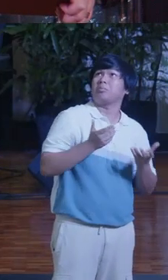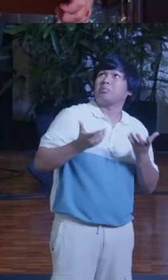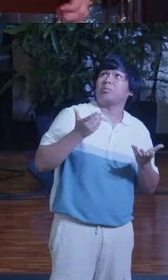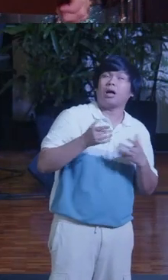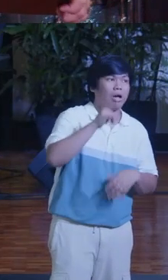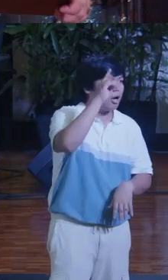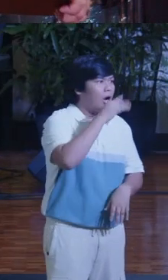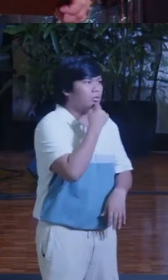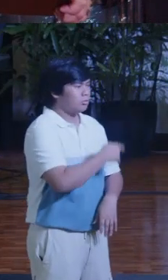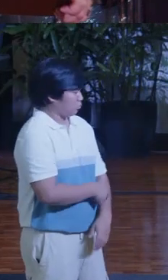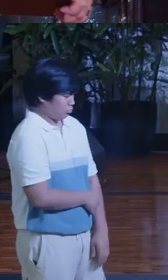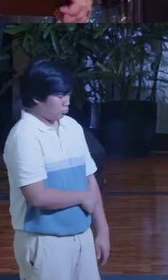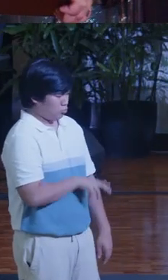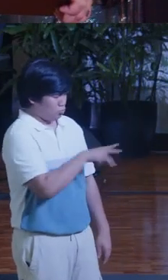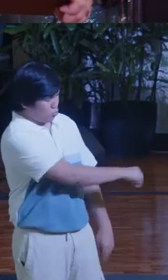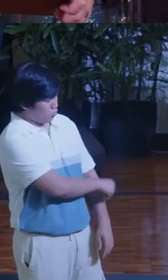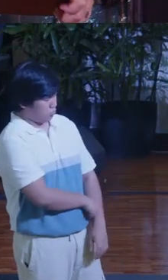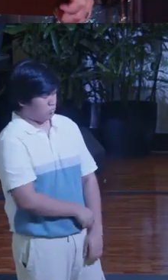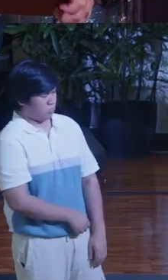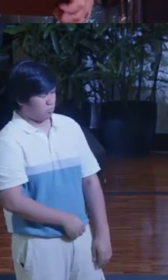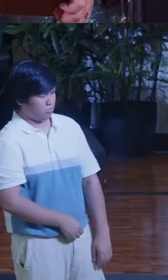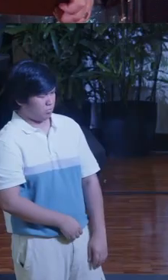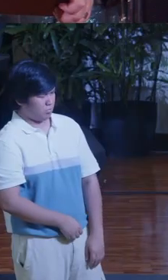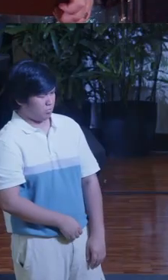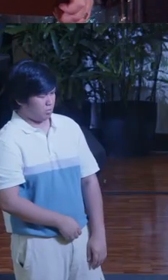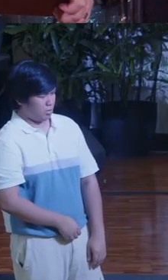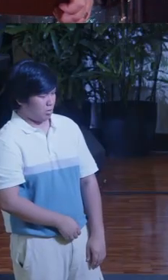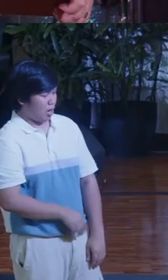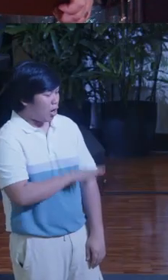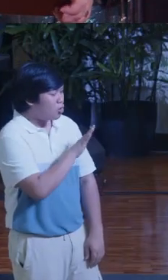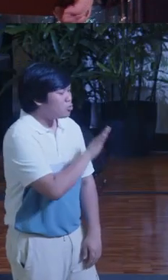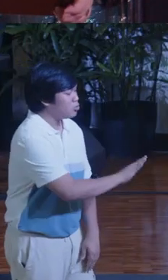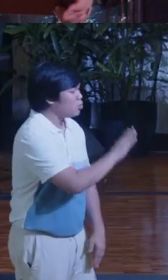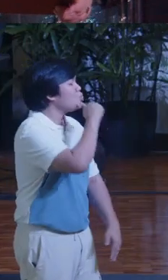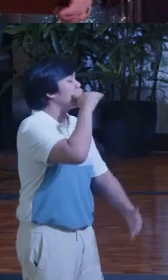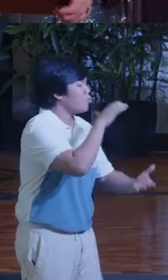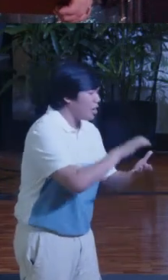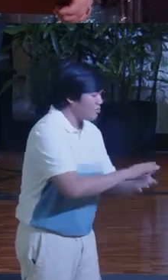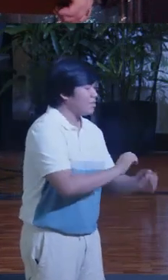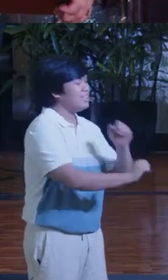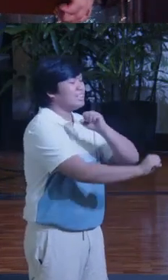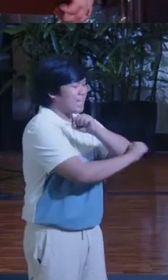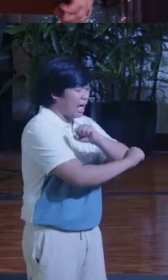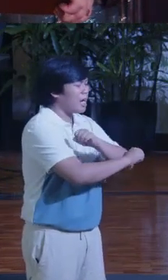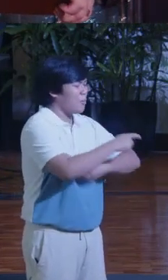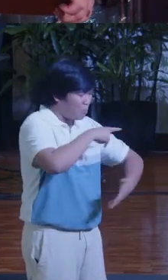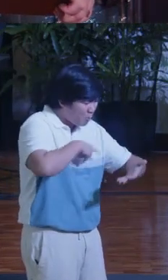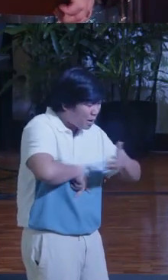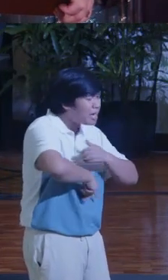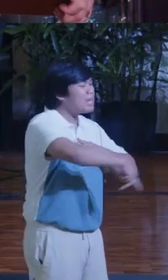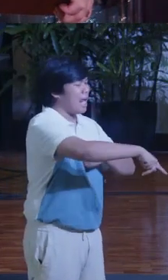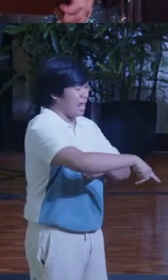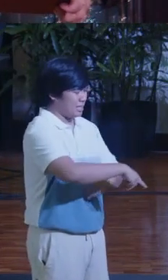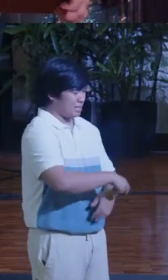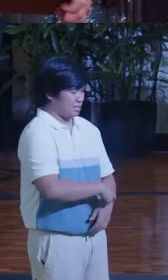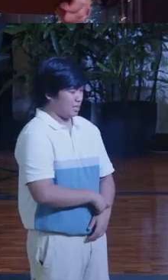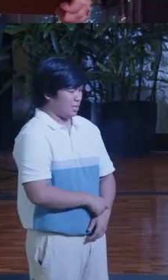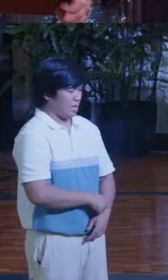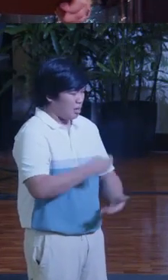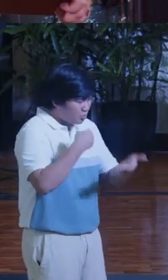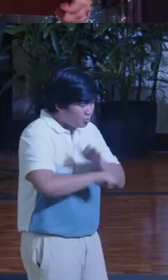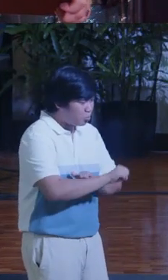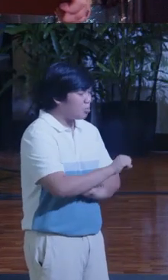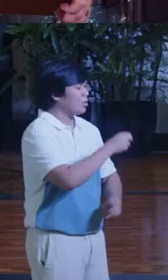God said, "No. But Sarah, your wife, shall bear you a son, and you shall call his name